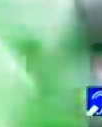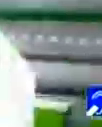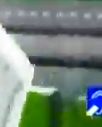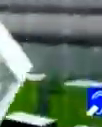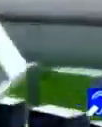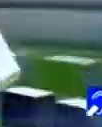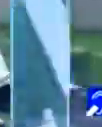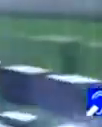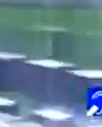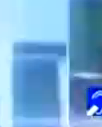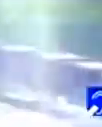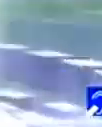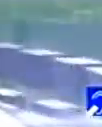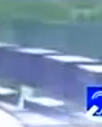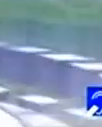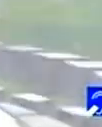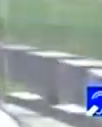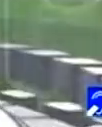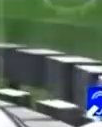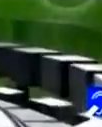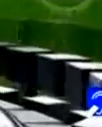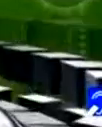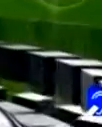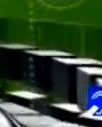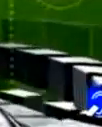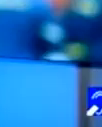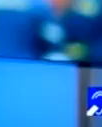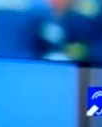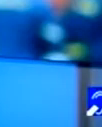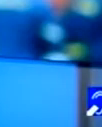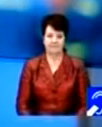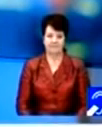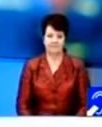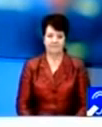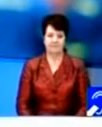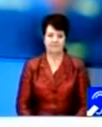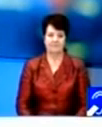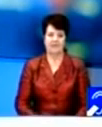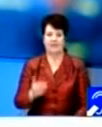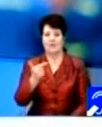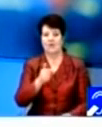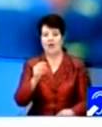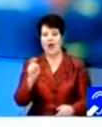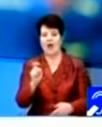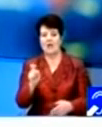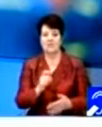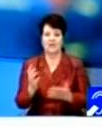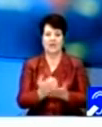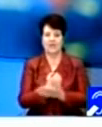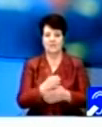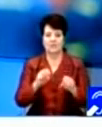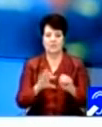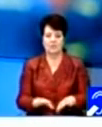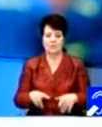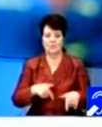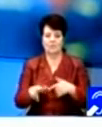Gracias. Gheorghe Hagi a găsit soluții pentru redresarea